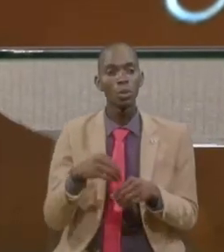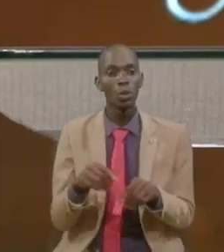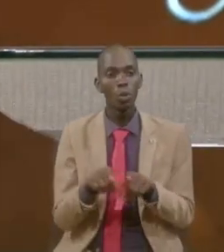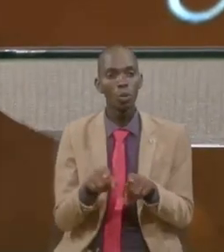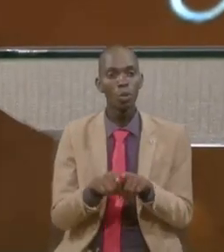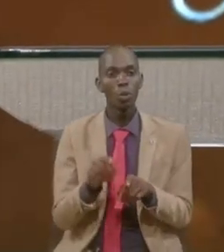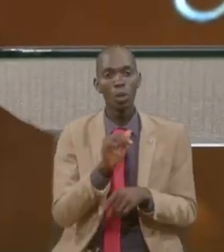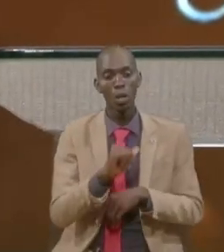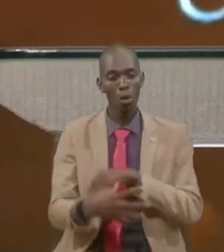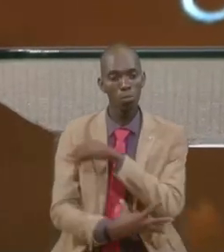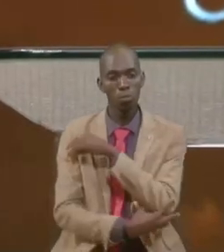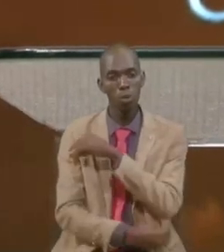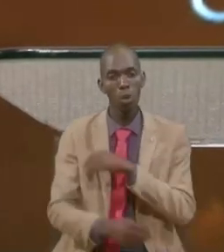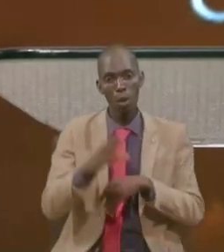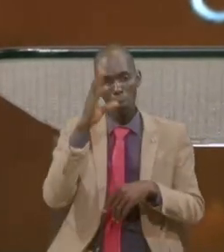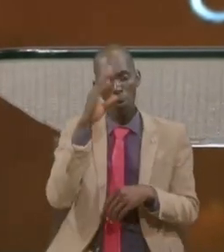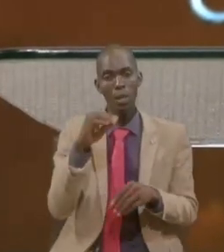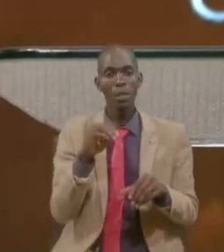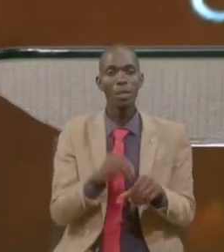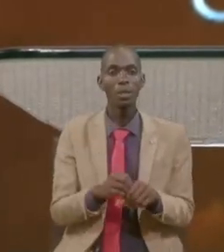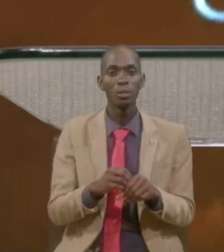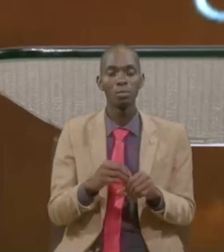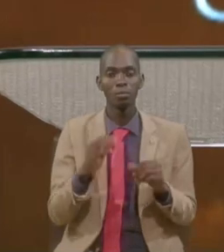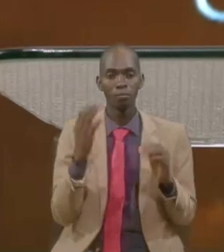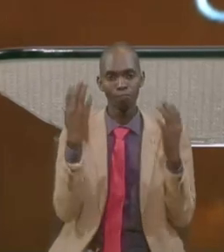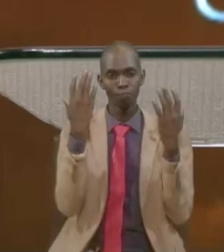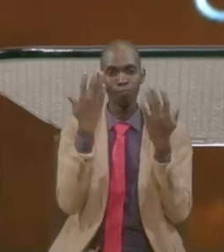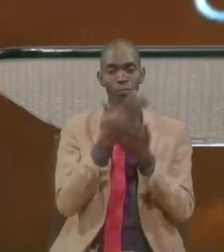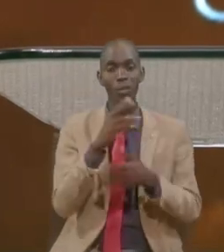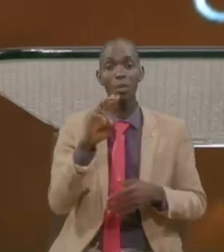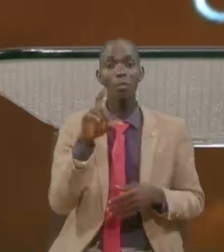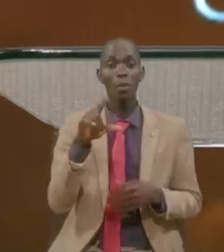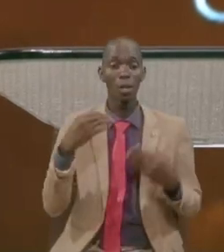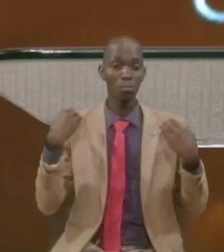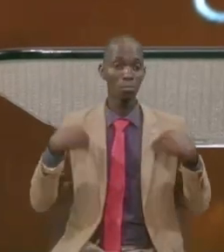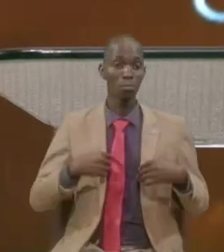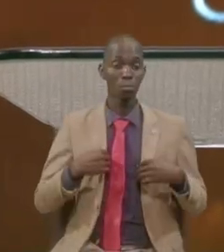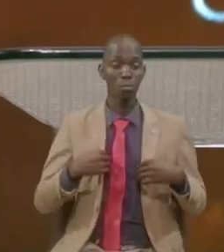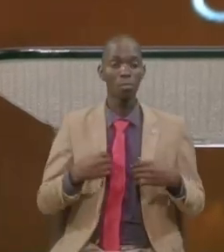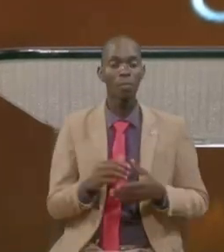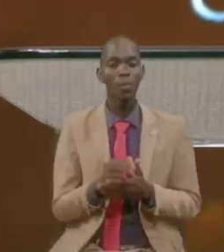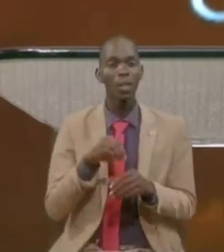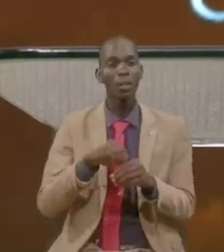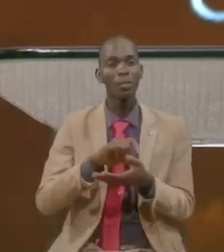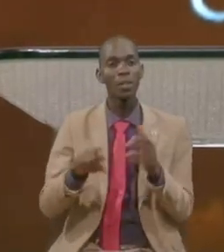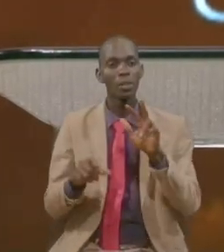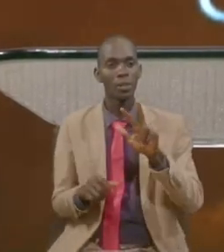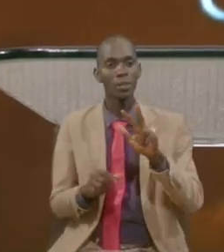Et qu'il y entre aussi un pauvre misérablement vêtu.